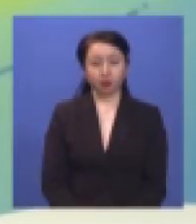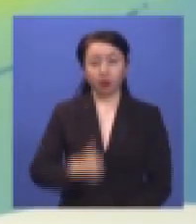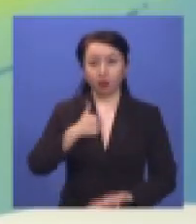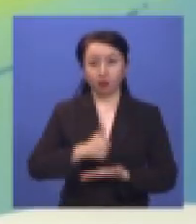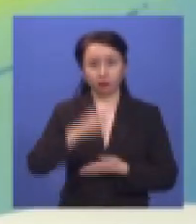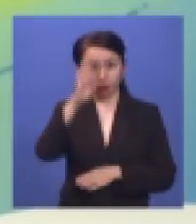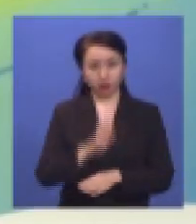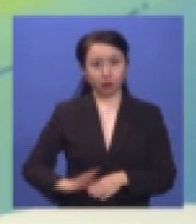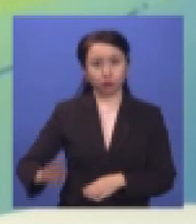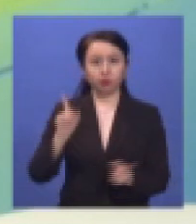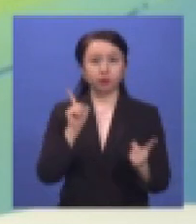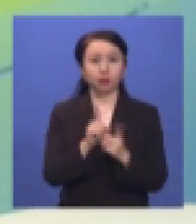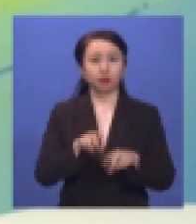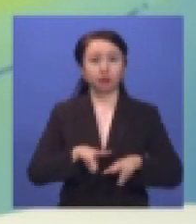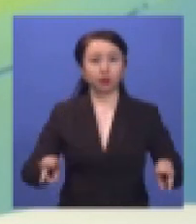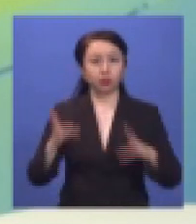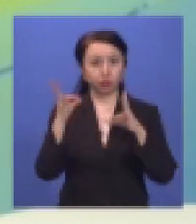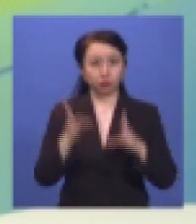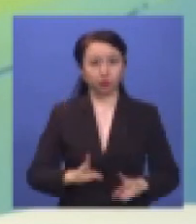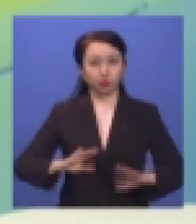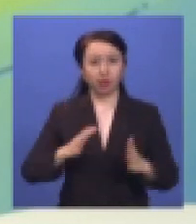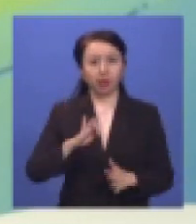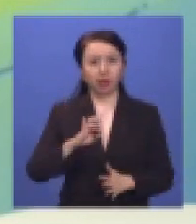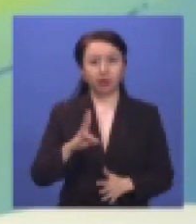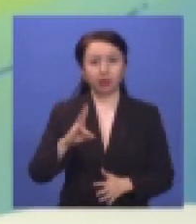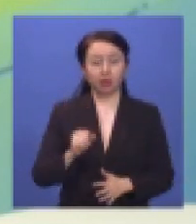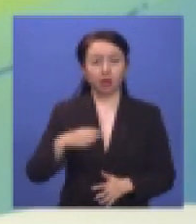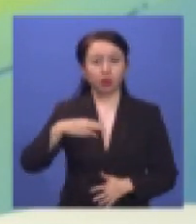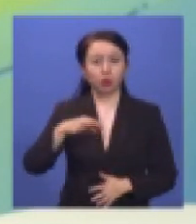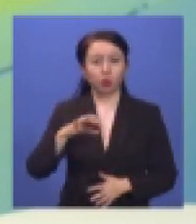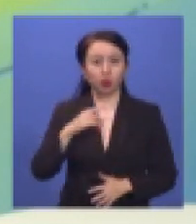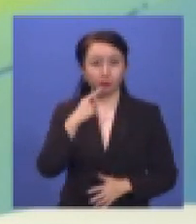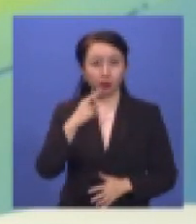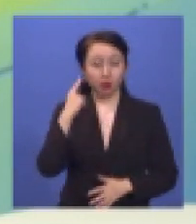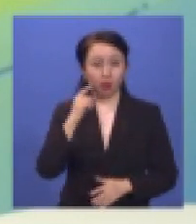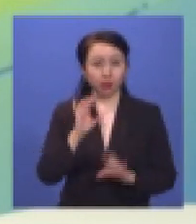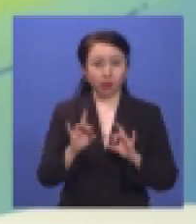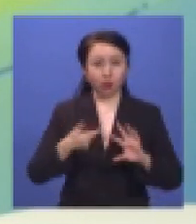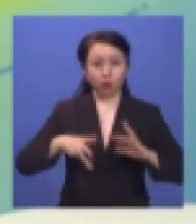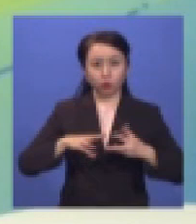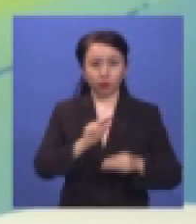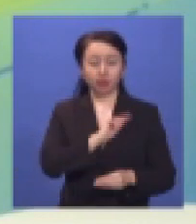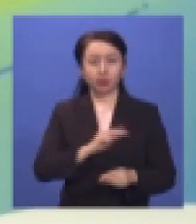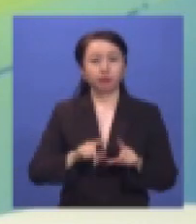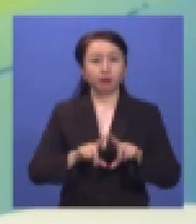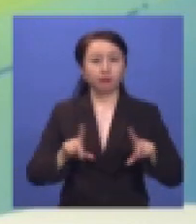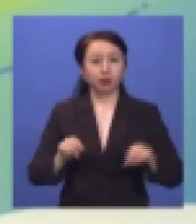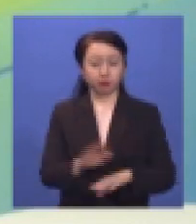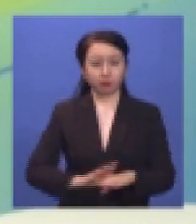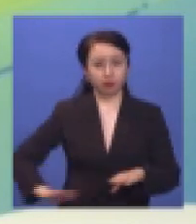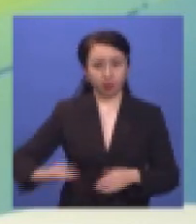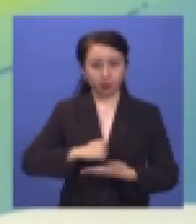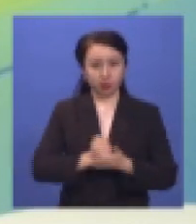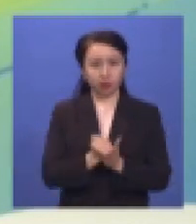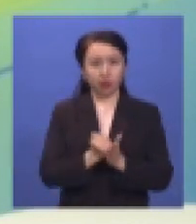Глава государства принял министра по чрезвычайным ситуациям Юрия Ильина. Касым Жомарт Токаев заслушал доклад о результатах деятельности ведомства. В